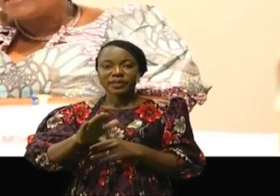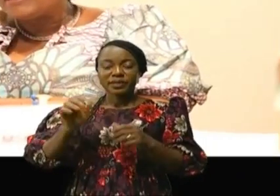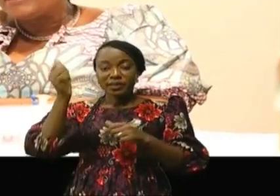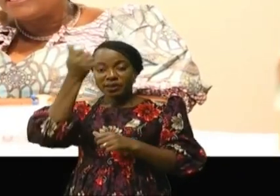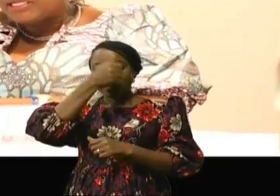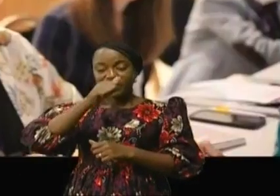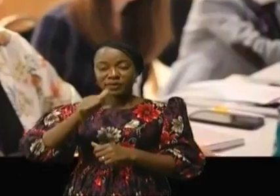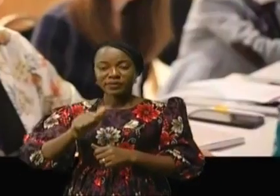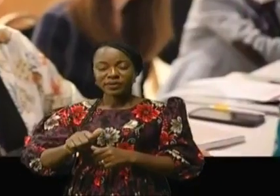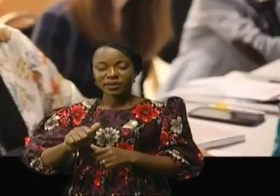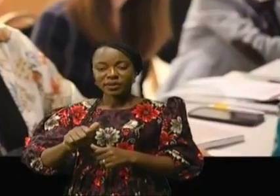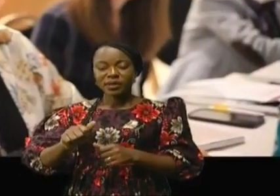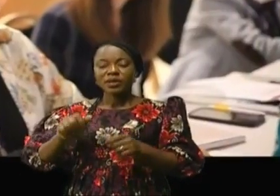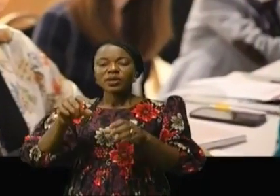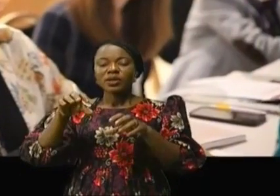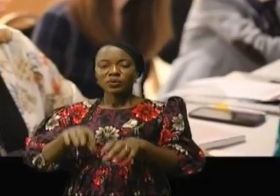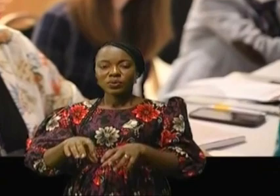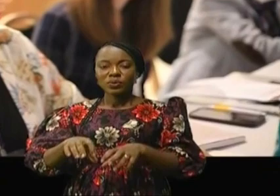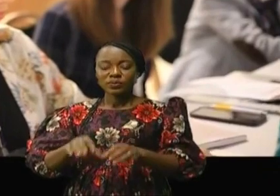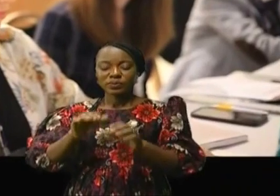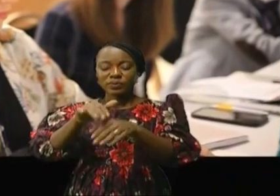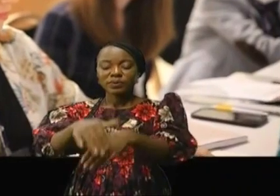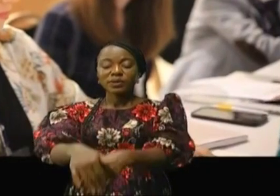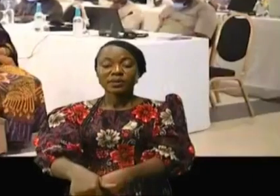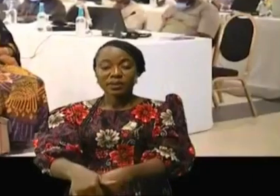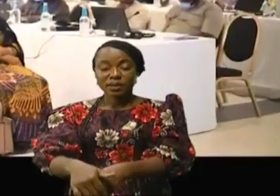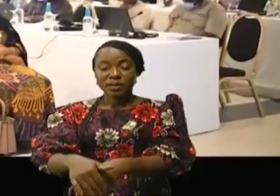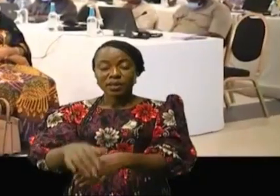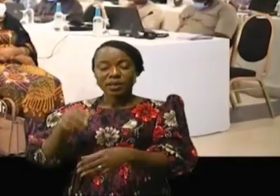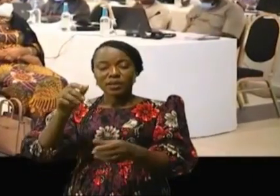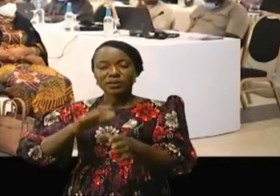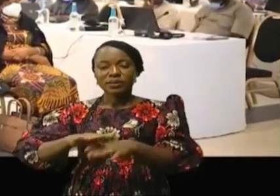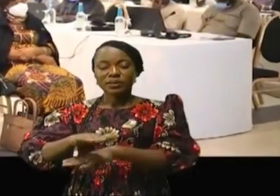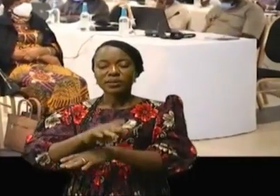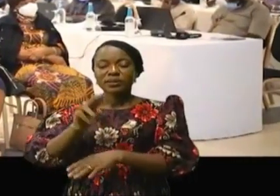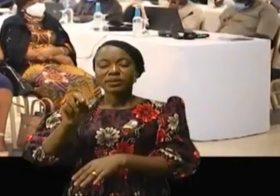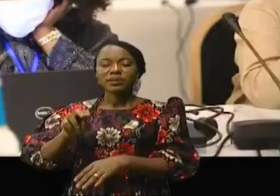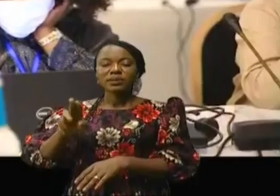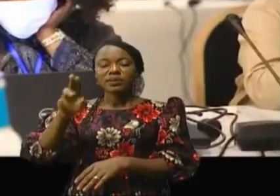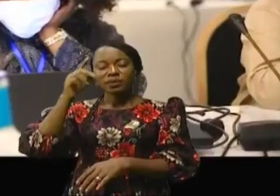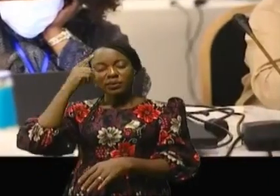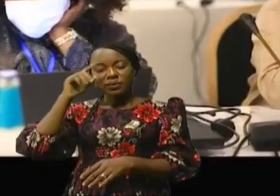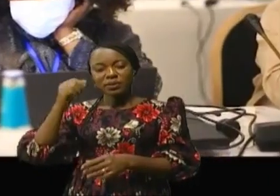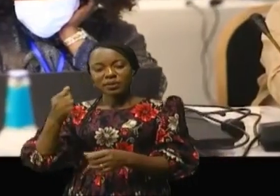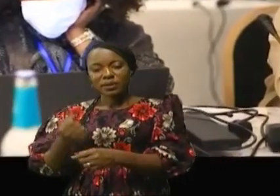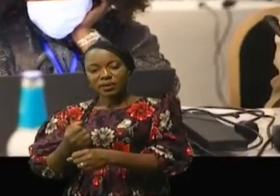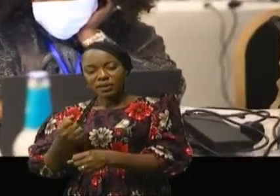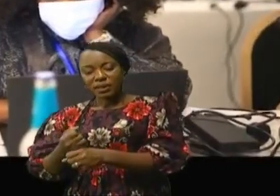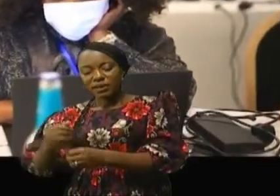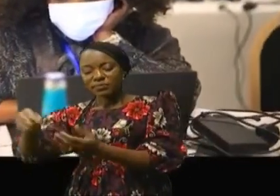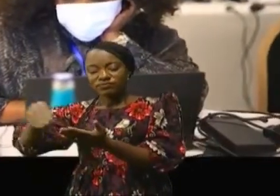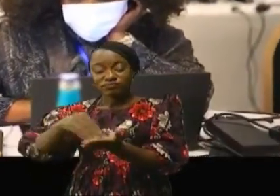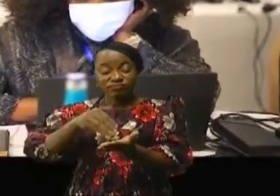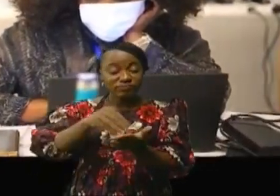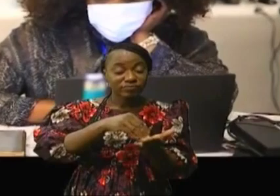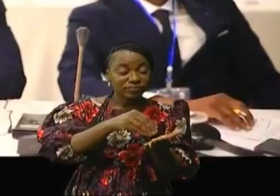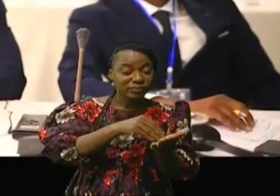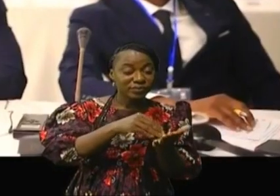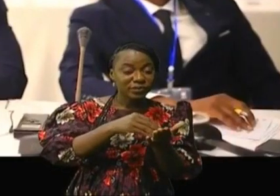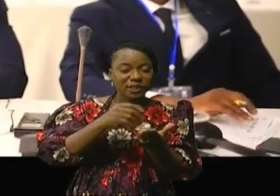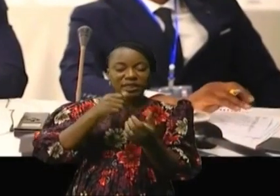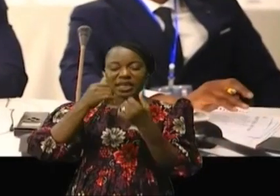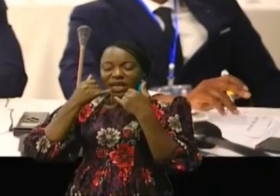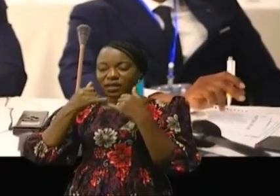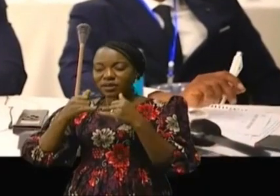la RDC, prennent part à l'atelier régional de l'UNESCO sur l'amélioration des outils de collecte des données sur les systèmes